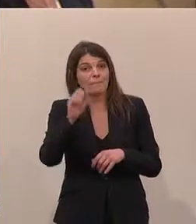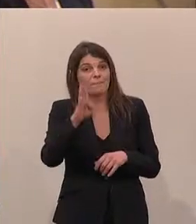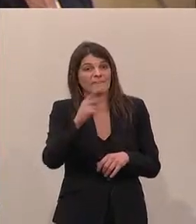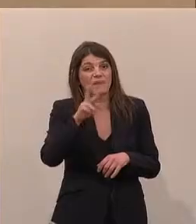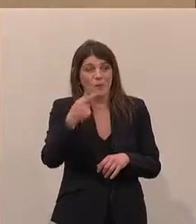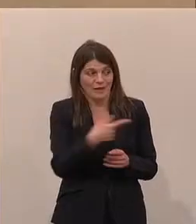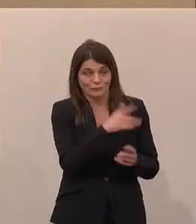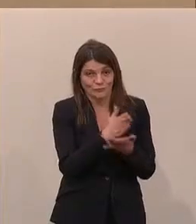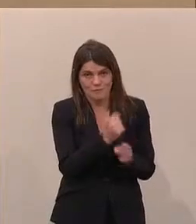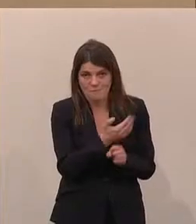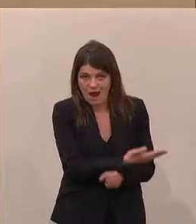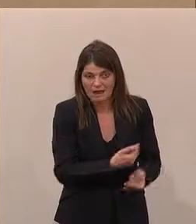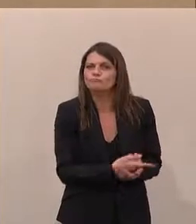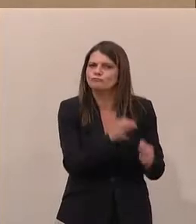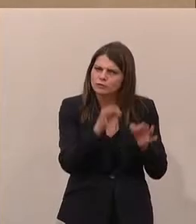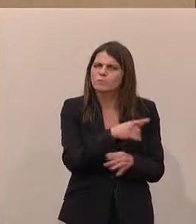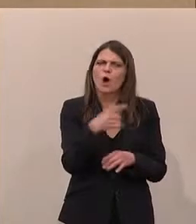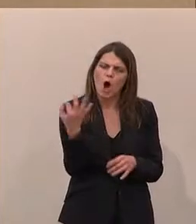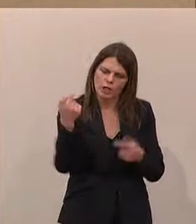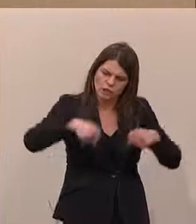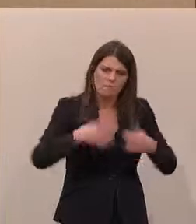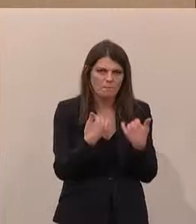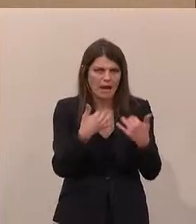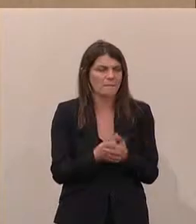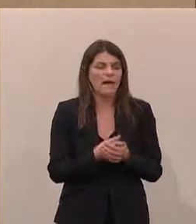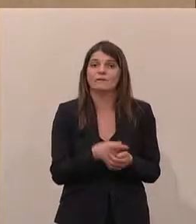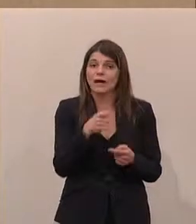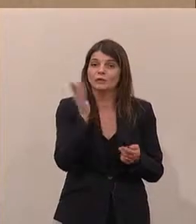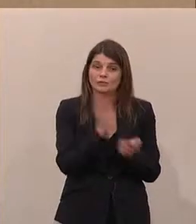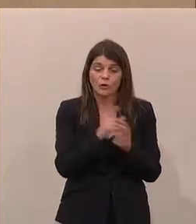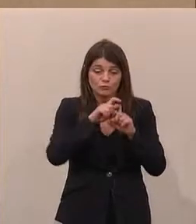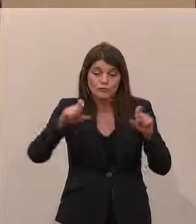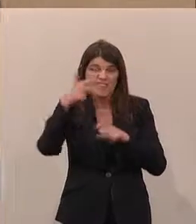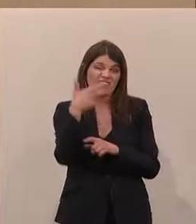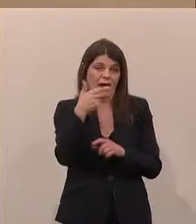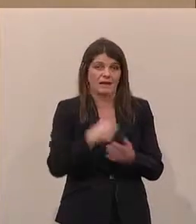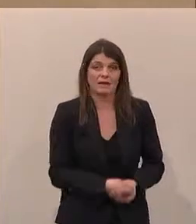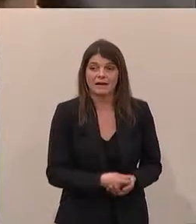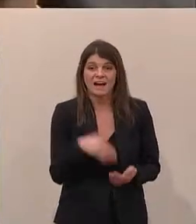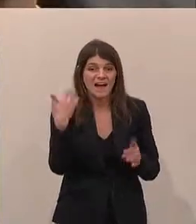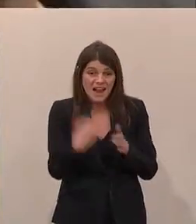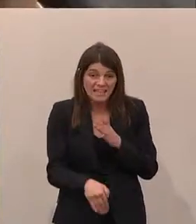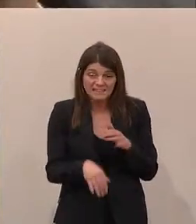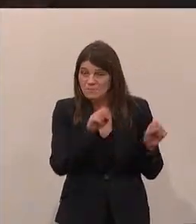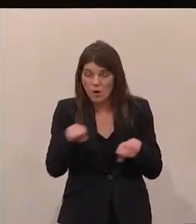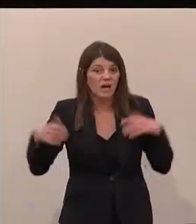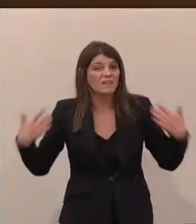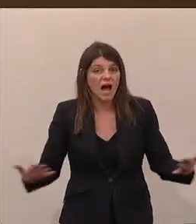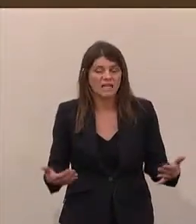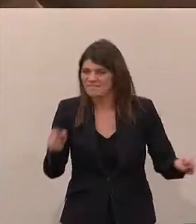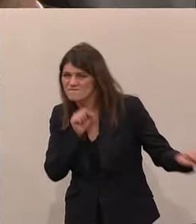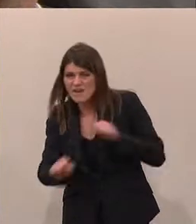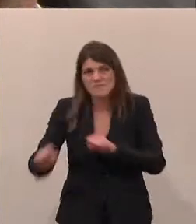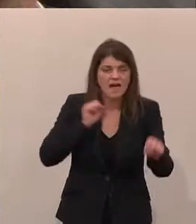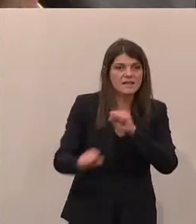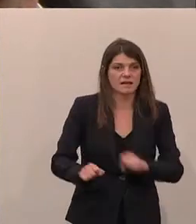längst hinter sich. Und es stimmt, Sie sind heute im Parlament, weil Sie bereits bei Stufe 3 sind. Letzte Konsequenz: